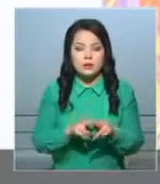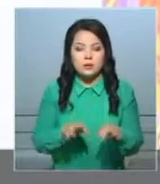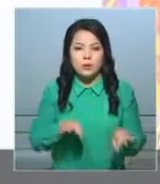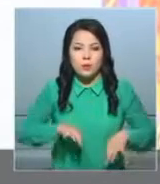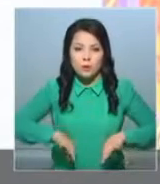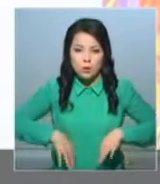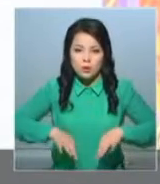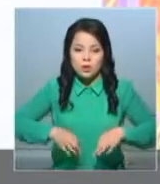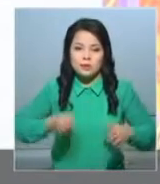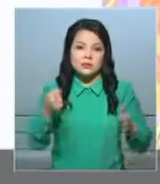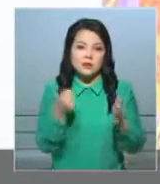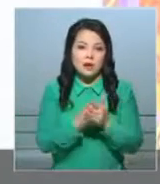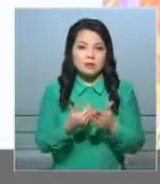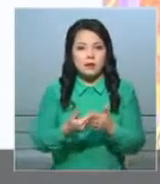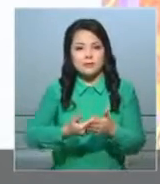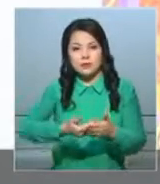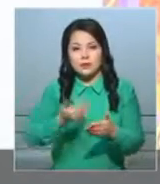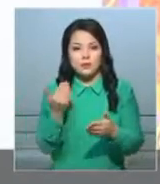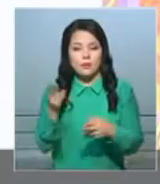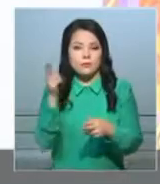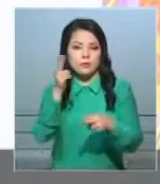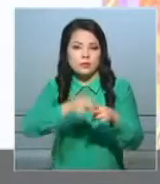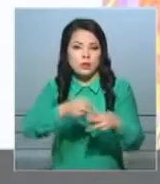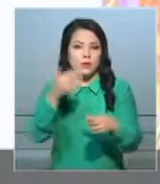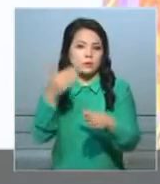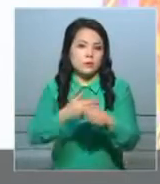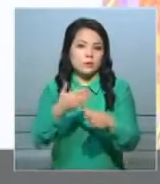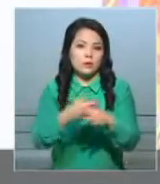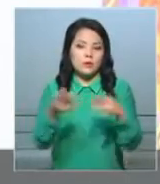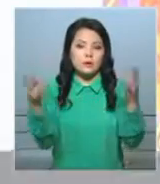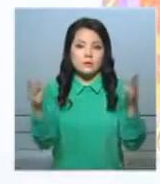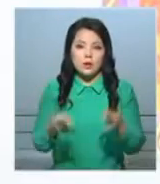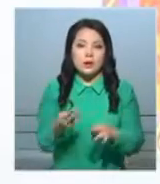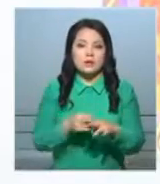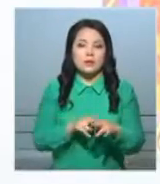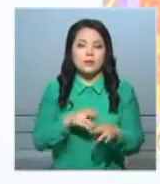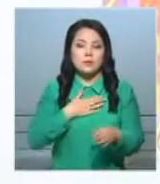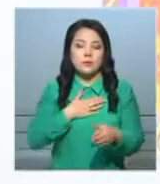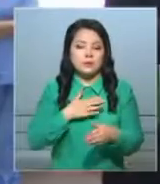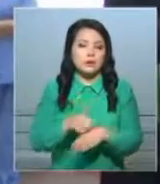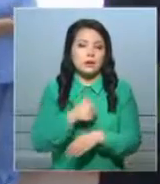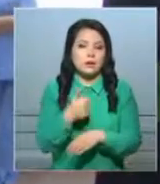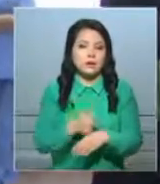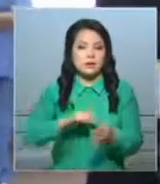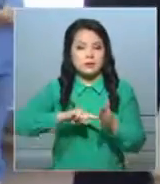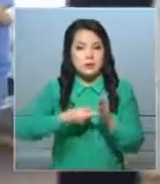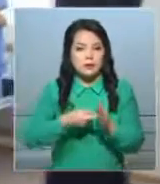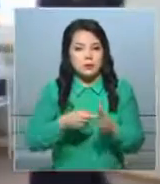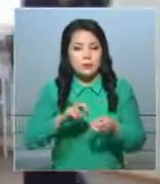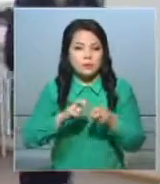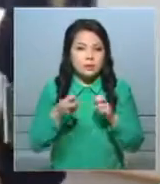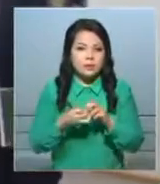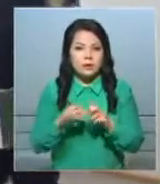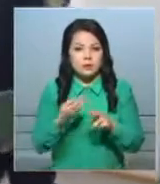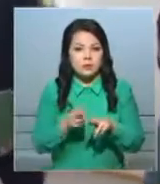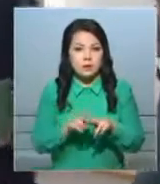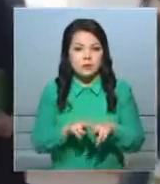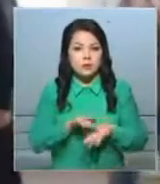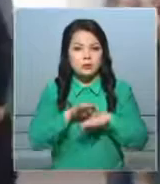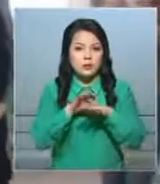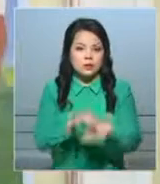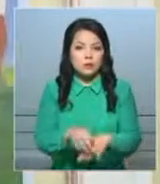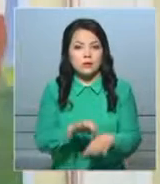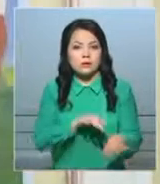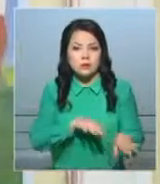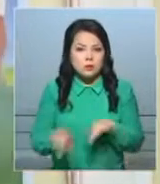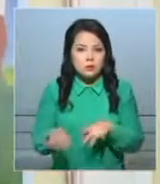алдын алу. Яғни бұл бүгінгі күндегі біздің алдымызда тұрған ең өзекті мәселе. Жасалынатын жол көлік оқиғасының түрі